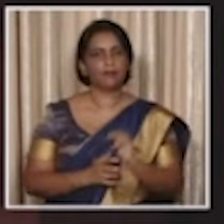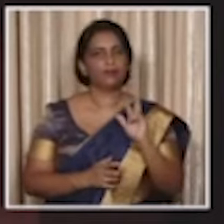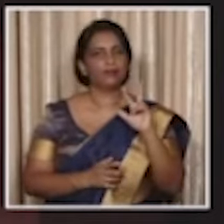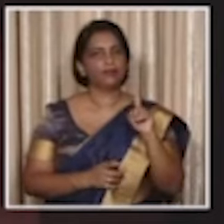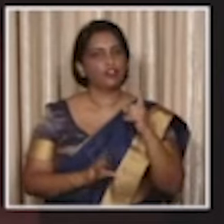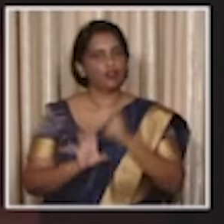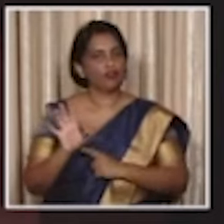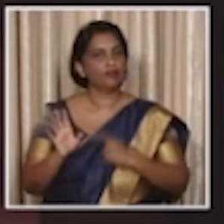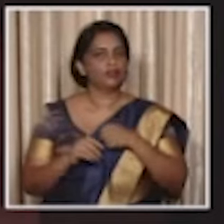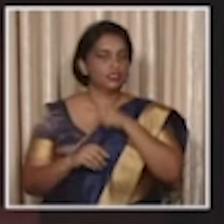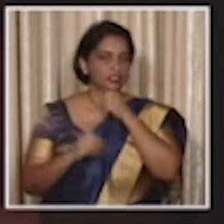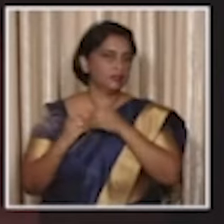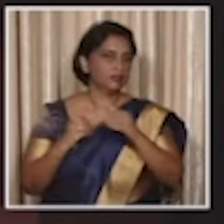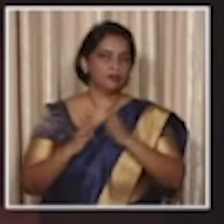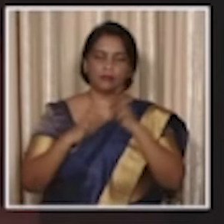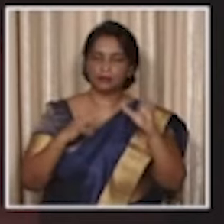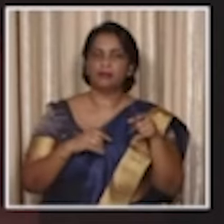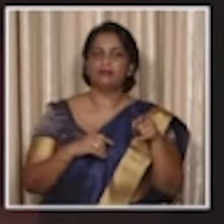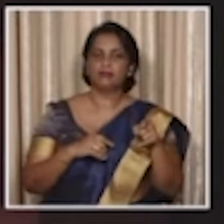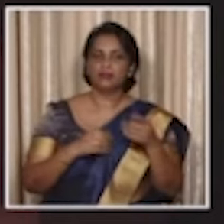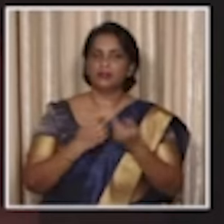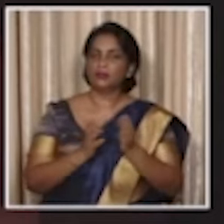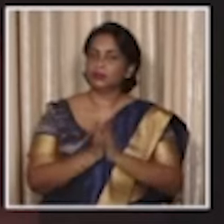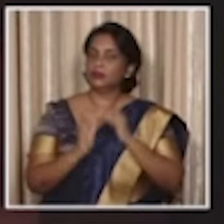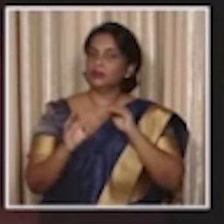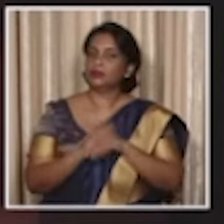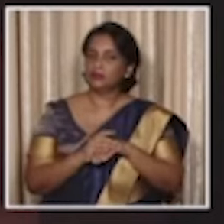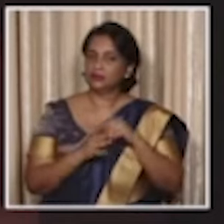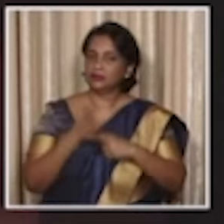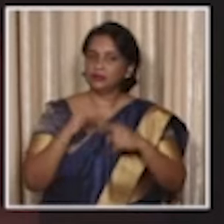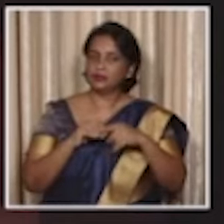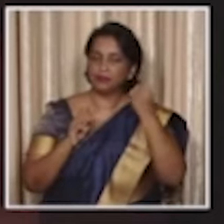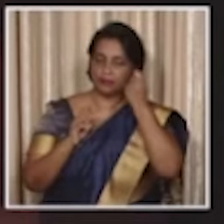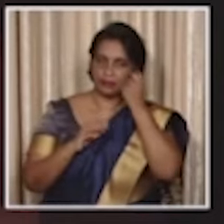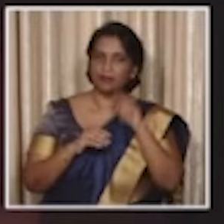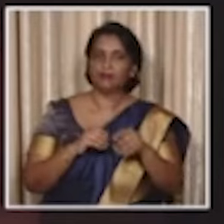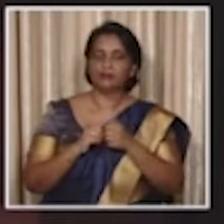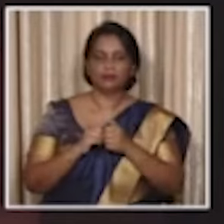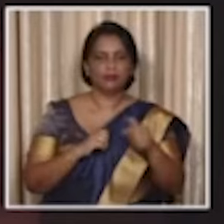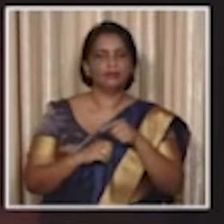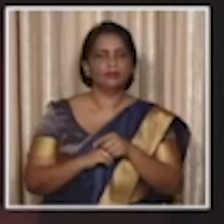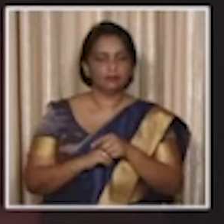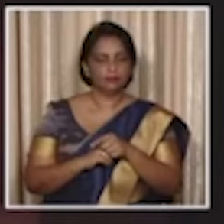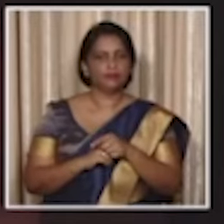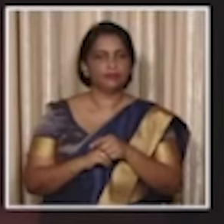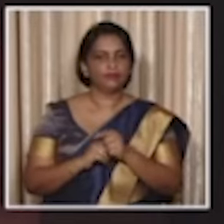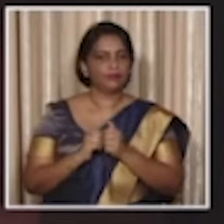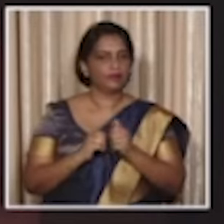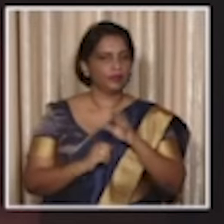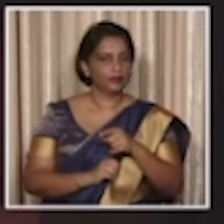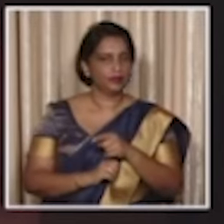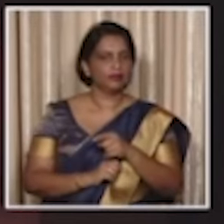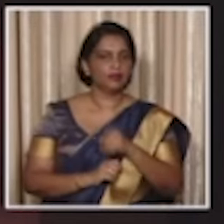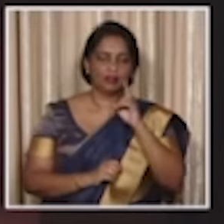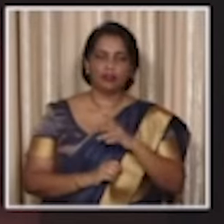81 වසරක ජීවිත කාලෙන් වැඩි කොටසක් තමන් දරන දේශපාලන මතය වෙනුවෙන් නොබියව නිර්භීතව කටයුතු කරා.